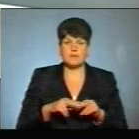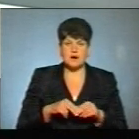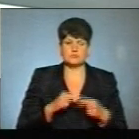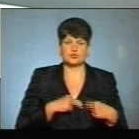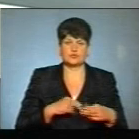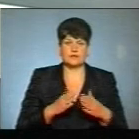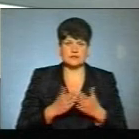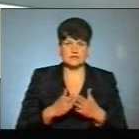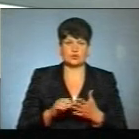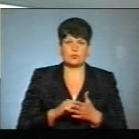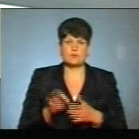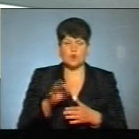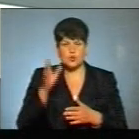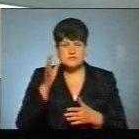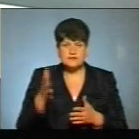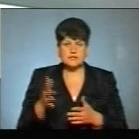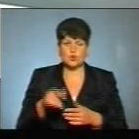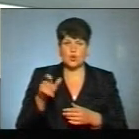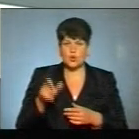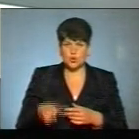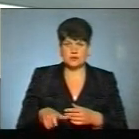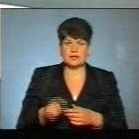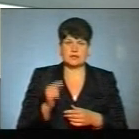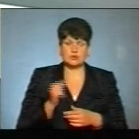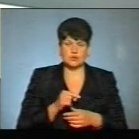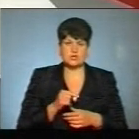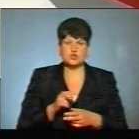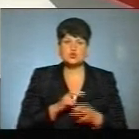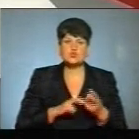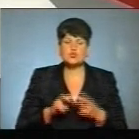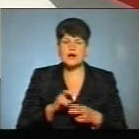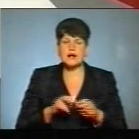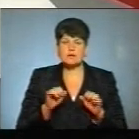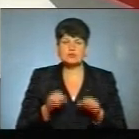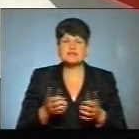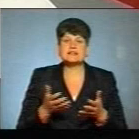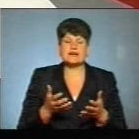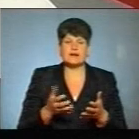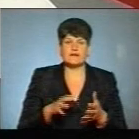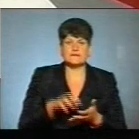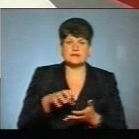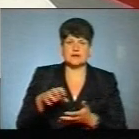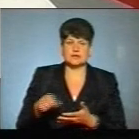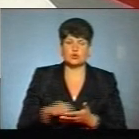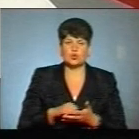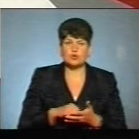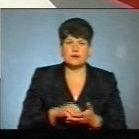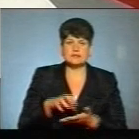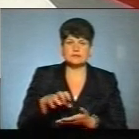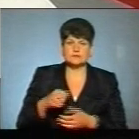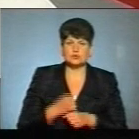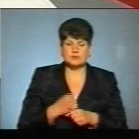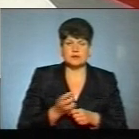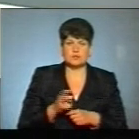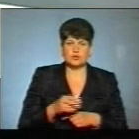там документ про освіту, ну, людина тоді шукає можливості, де зняти ці документи, ксерокопії зробити, приходить до